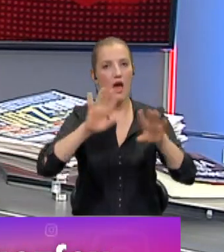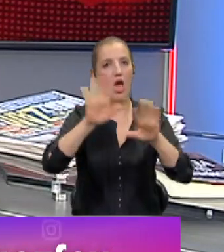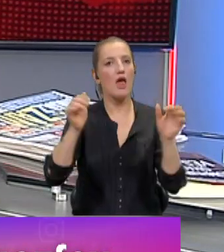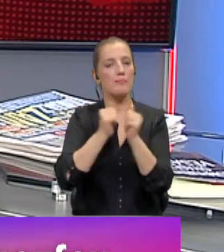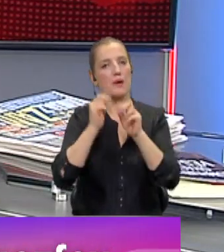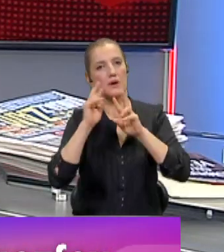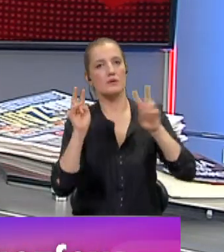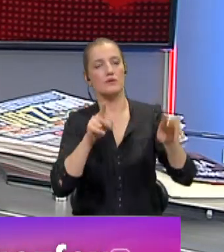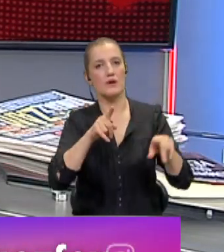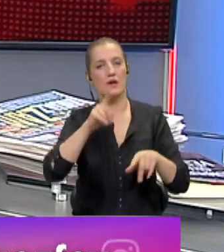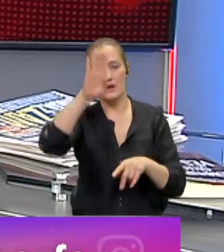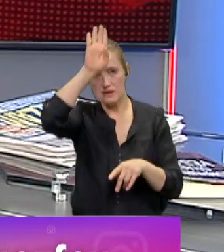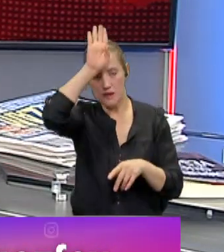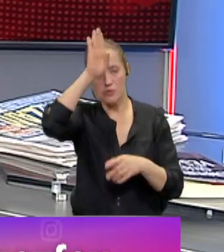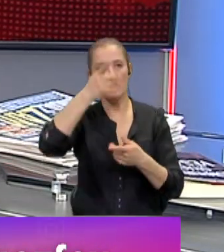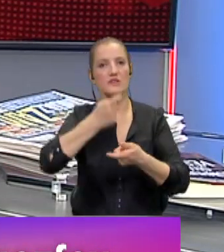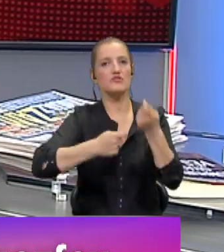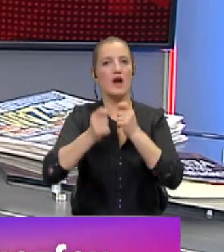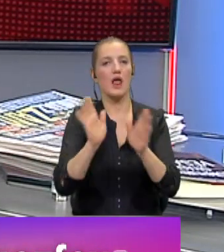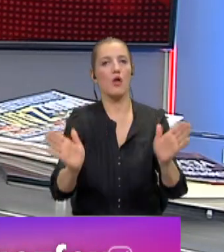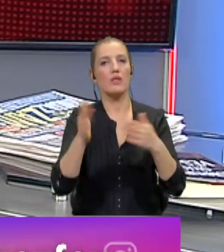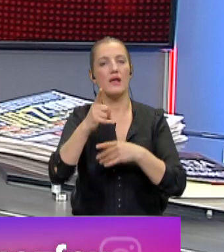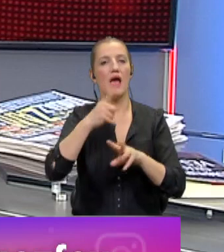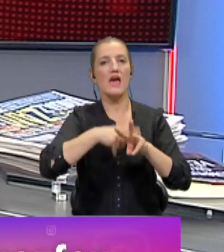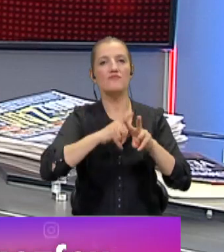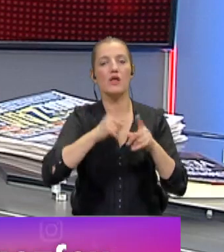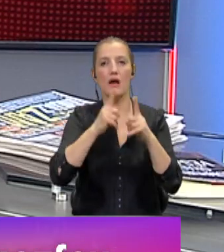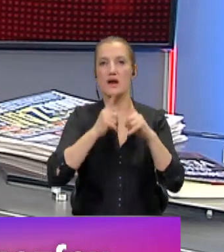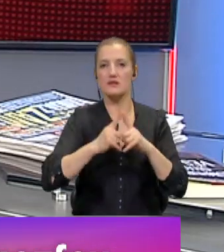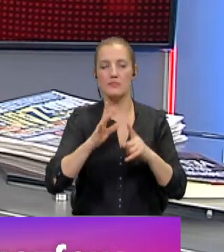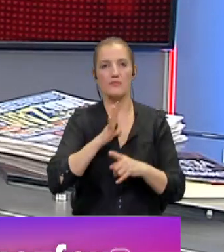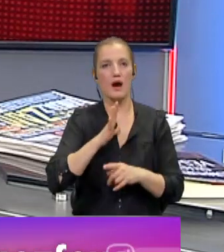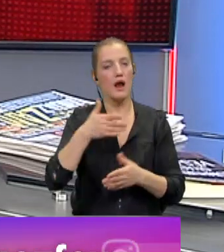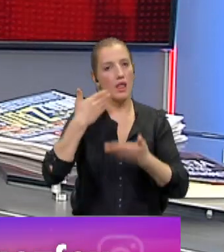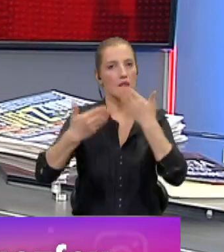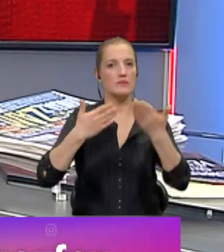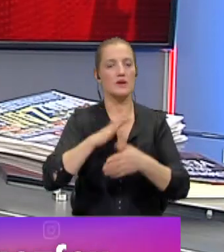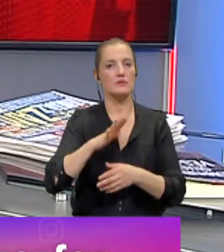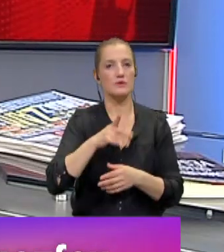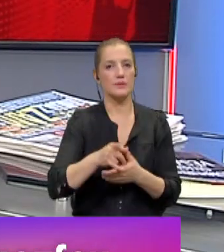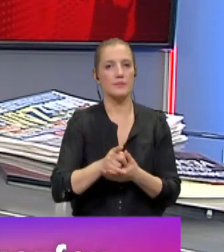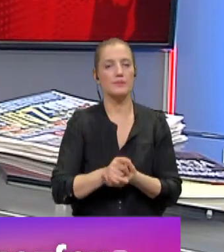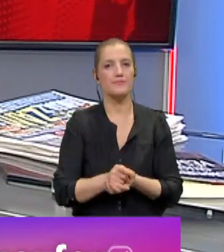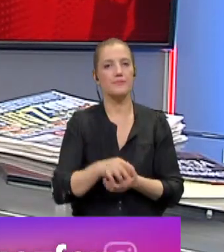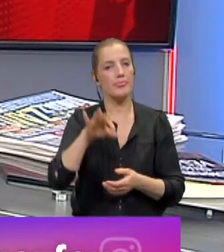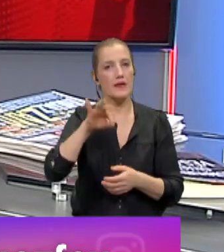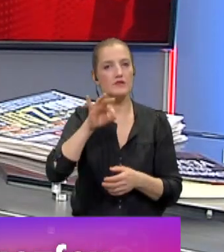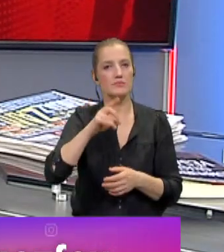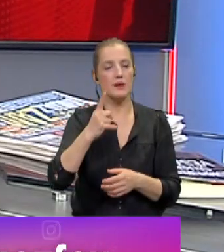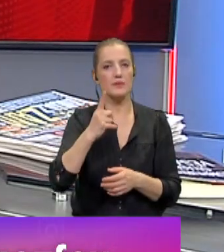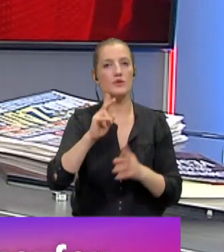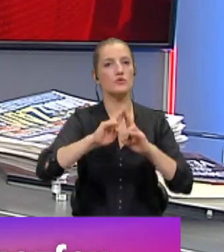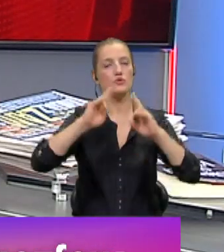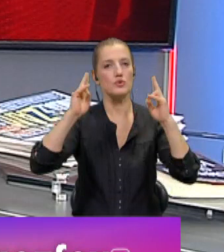ama öncesinde İslam Ticaret Odası'nın bir enflasyon hesabı var Onu da aktarmak istiyoruz sizlere şimdi